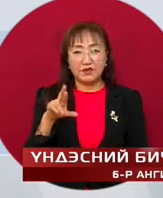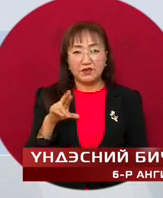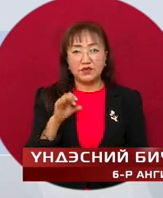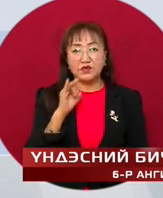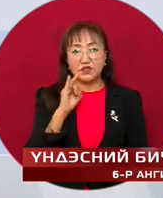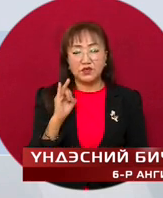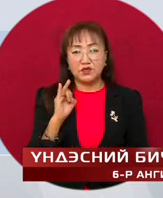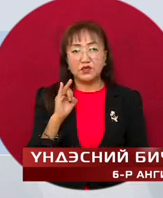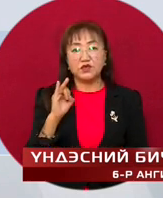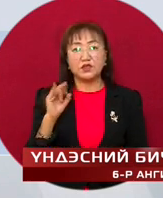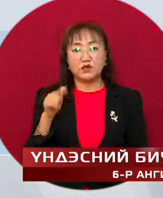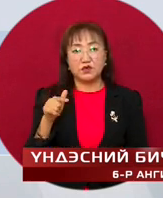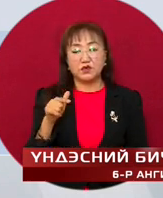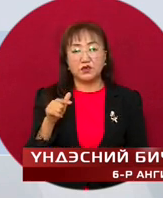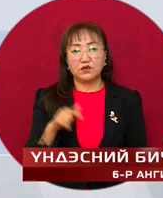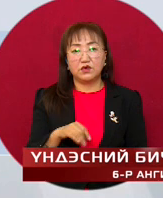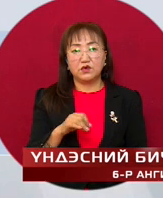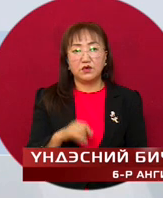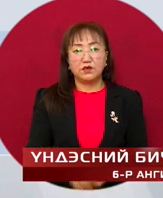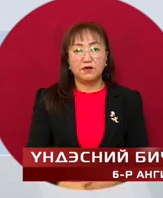Иг. Хиг, Иг.